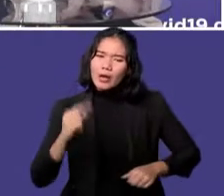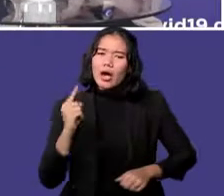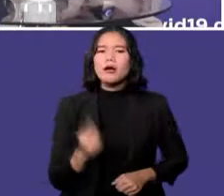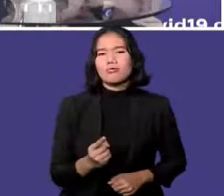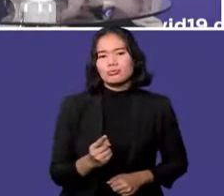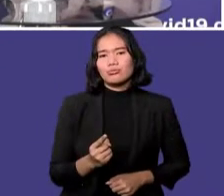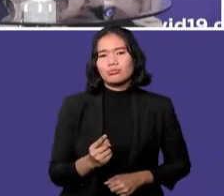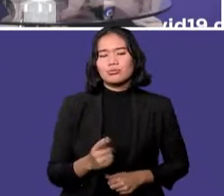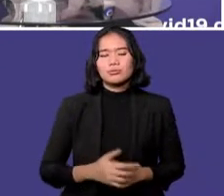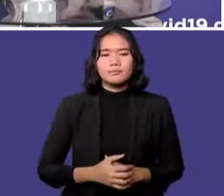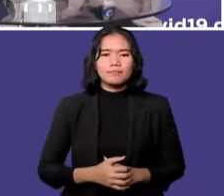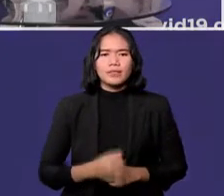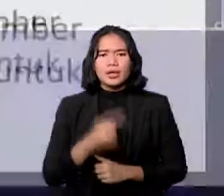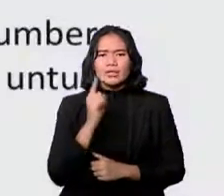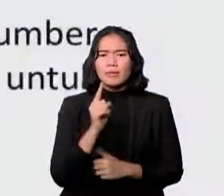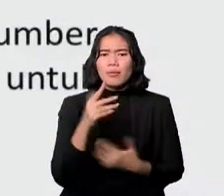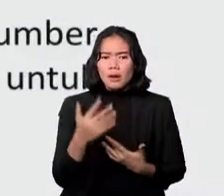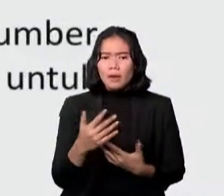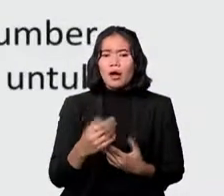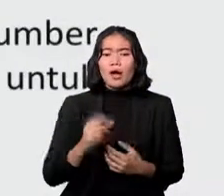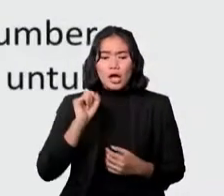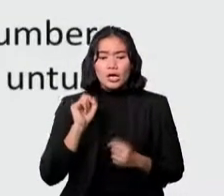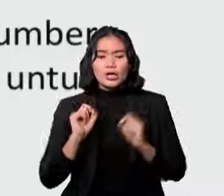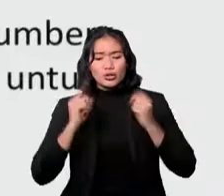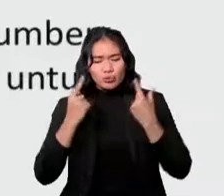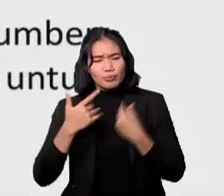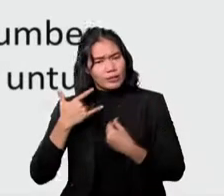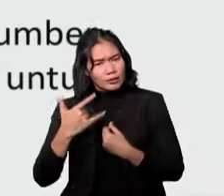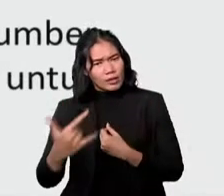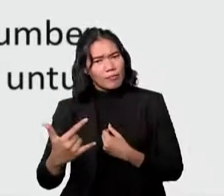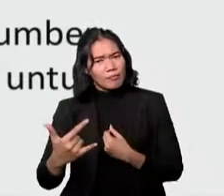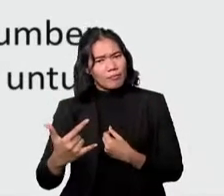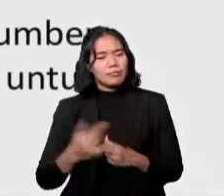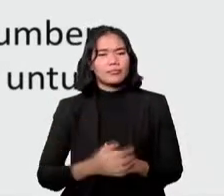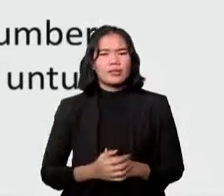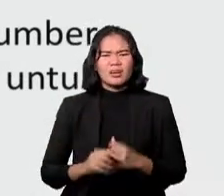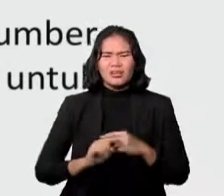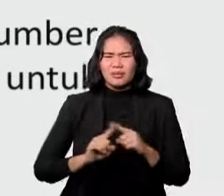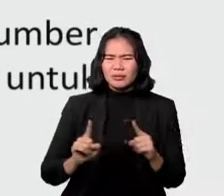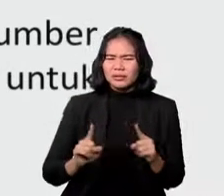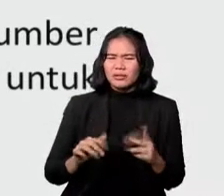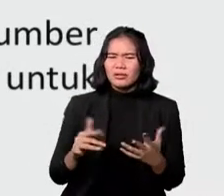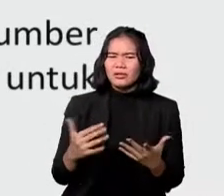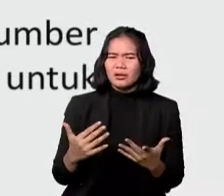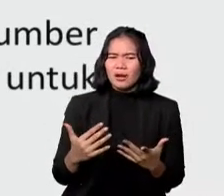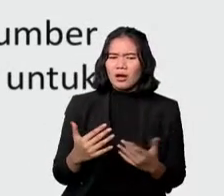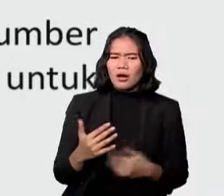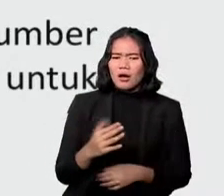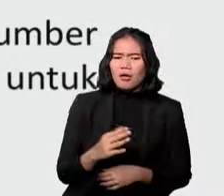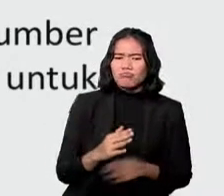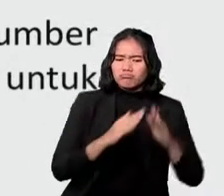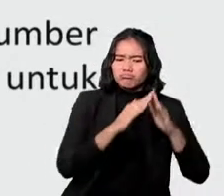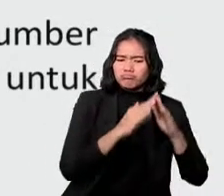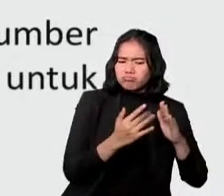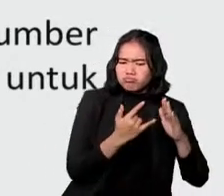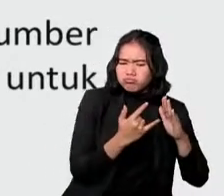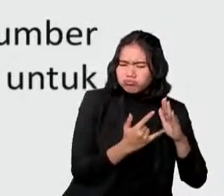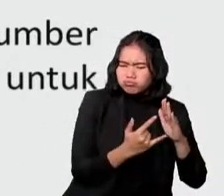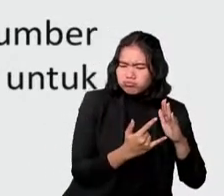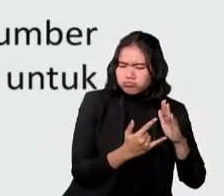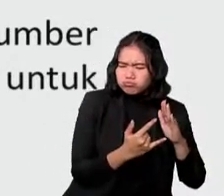melaksanakan kehidupan kita sehari-hari, karena tetap kehidupan kita harus jalan. Tapi nggak mungkin juga kita berdiam diri terus. Nah, kalau